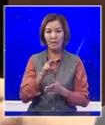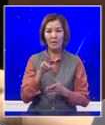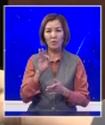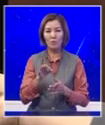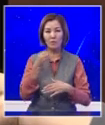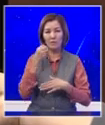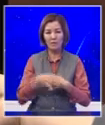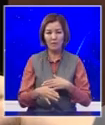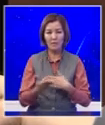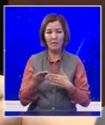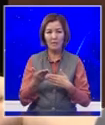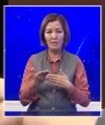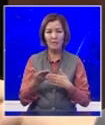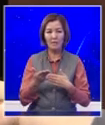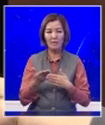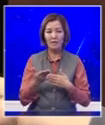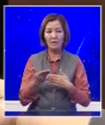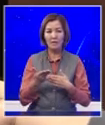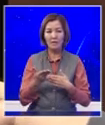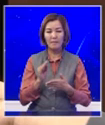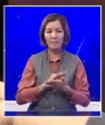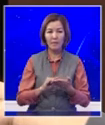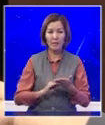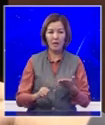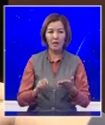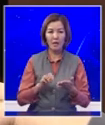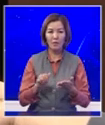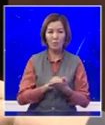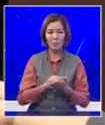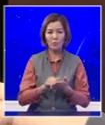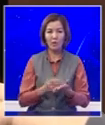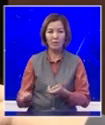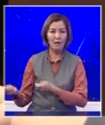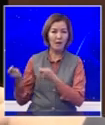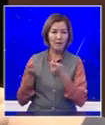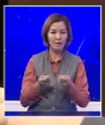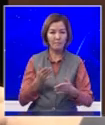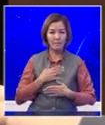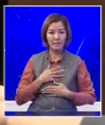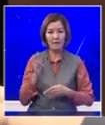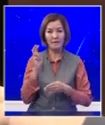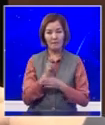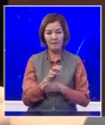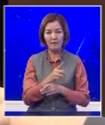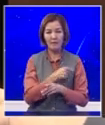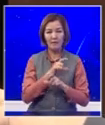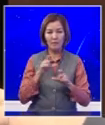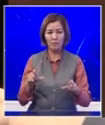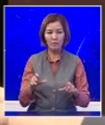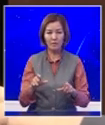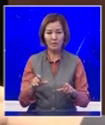эко-центрлардан протоколды алып, бізге келеді, и сол жерде медициналық ұйымдарда, сол